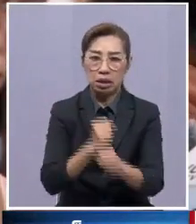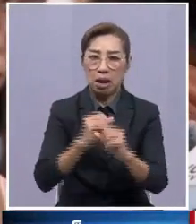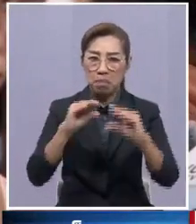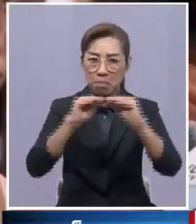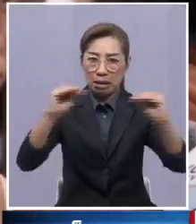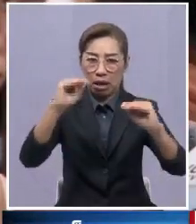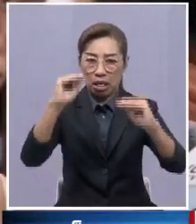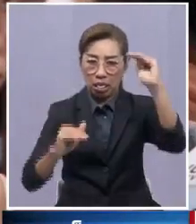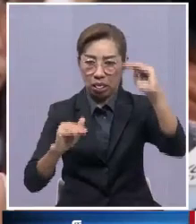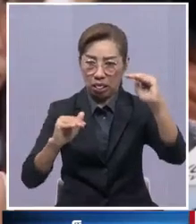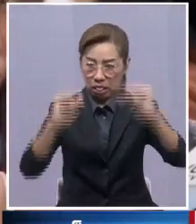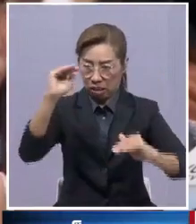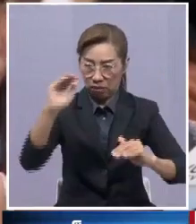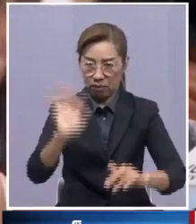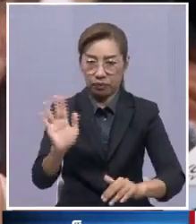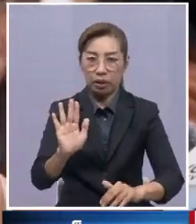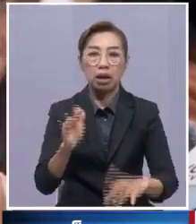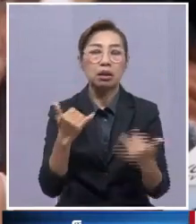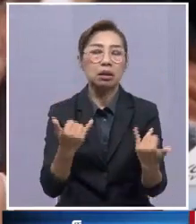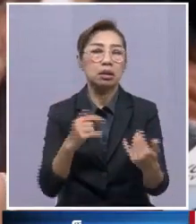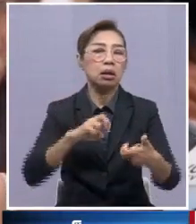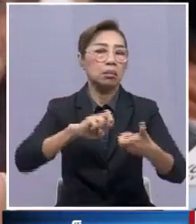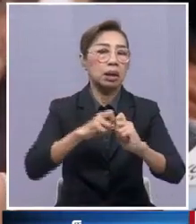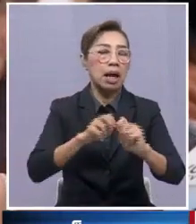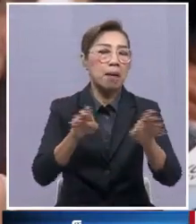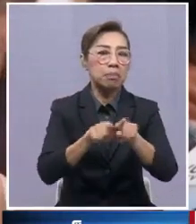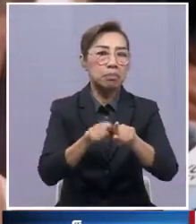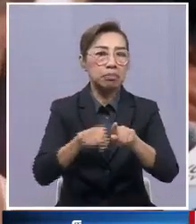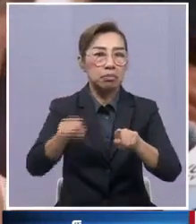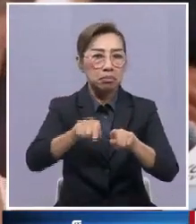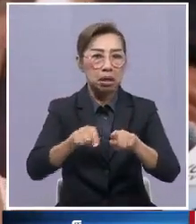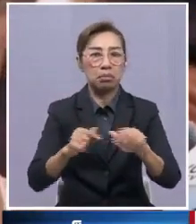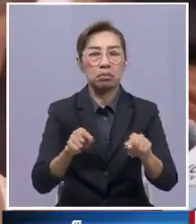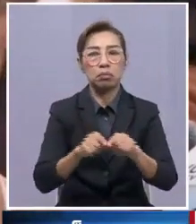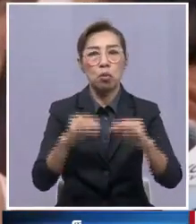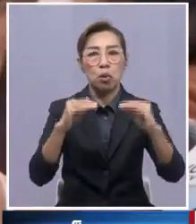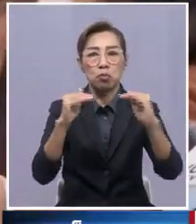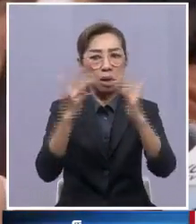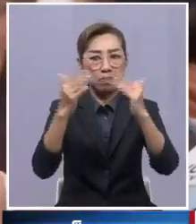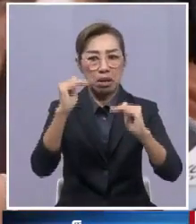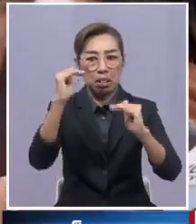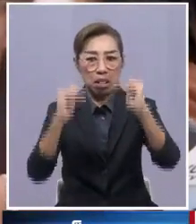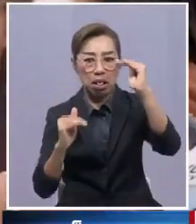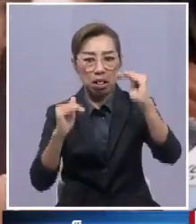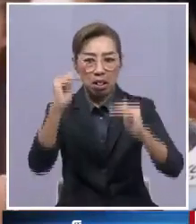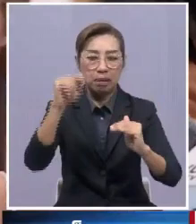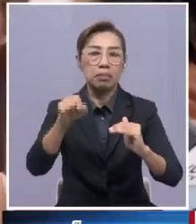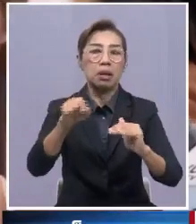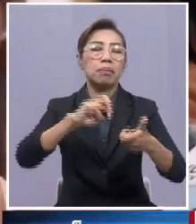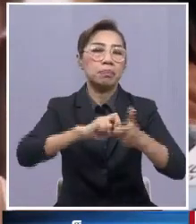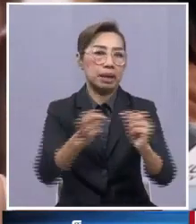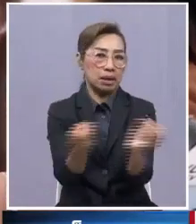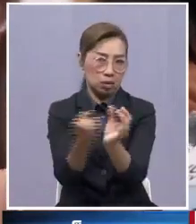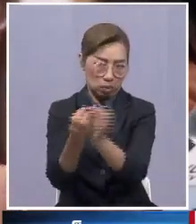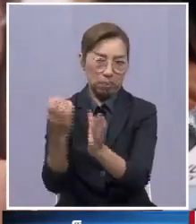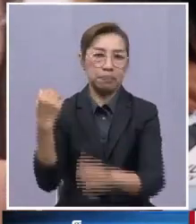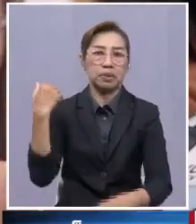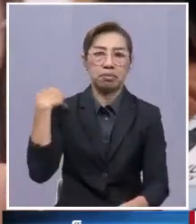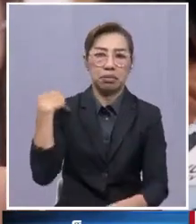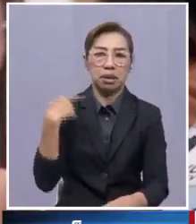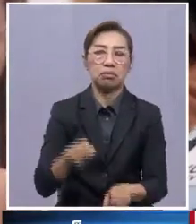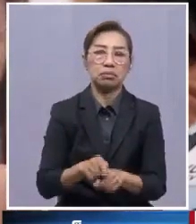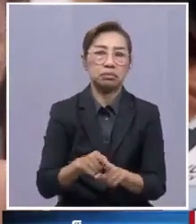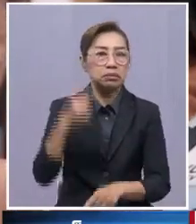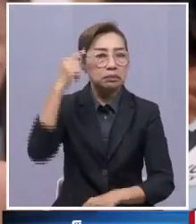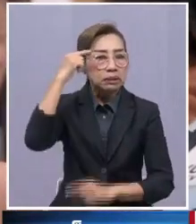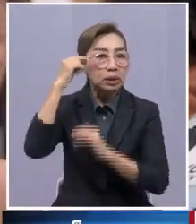มาตรฐานซึ่งปัญหากระบวนการยุติธรรมแบบ 2มาตรฐานมันมีมาโดยตลอดส่วนหนึ่งทำให้เกิดปัญหาความขัดแย้งทางการเมืองด้วยจึง